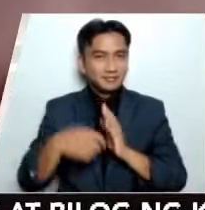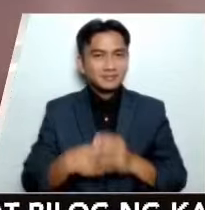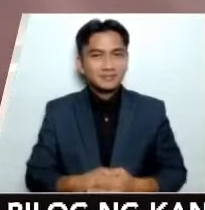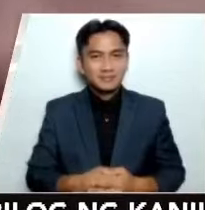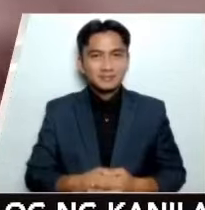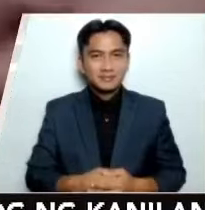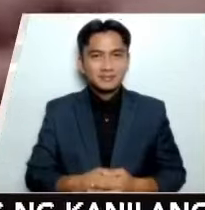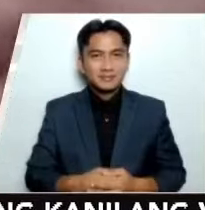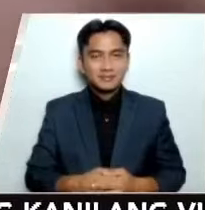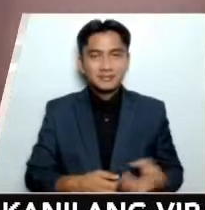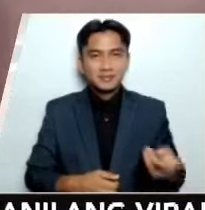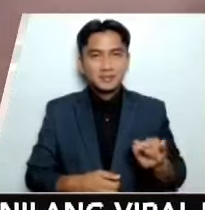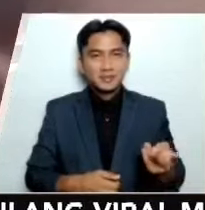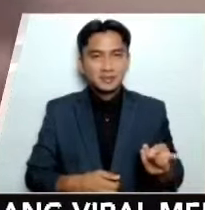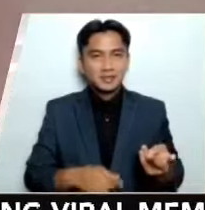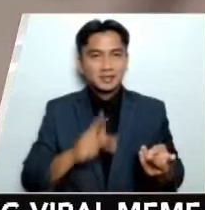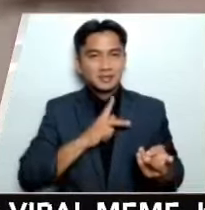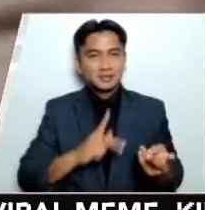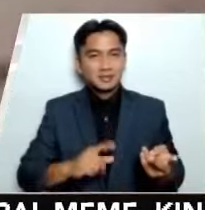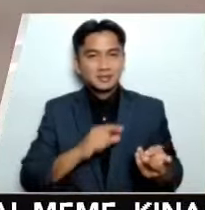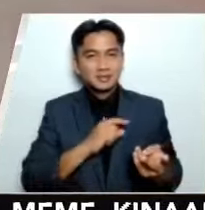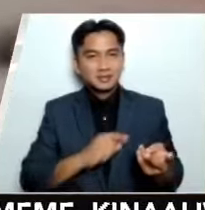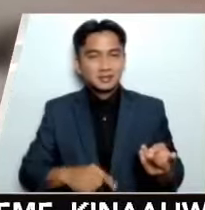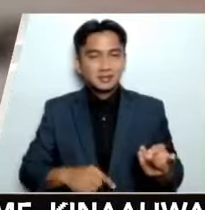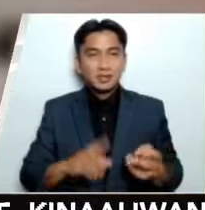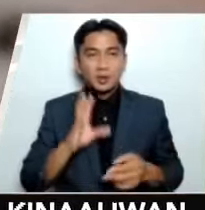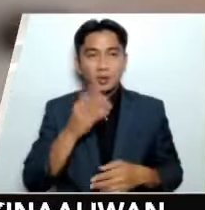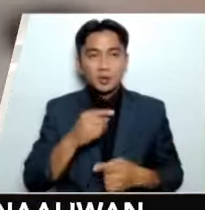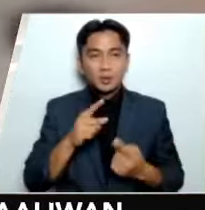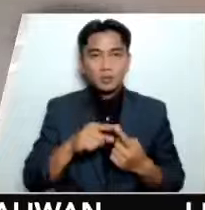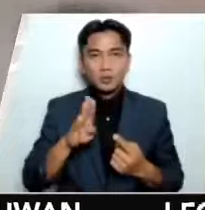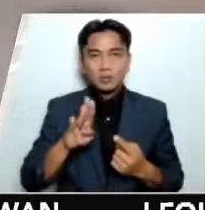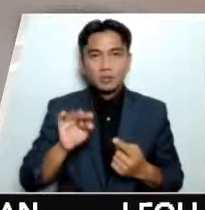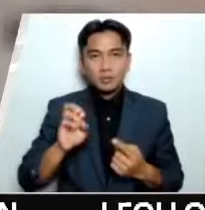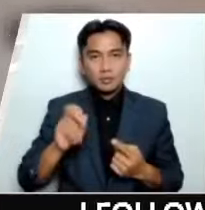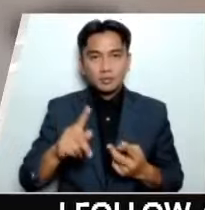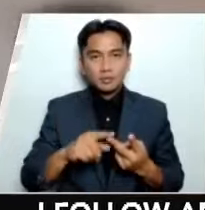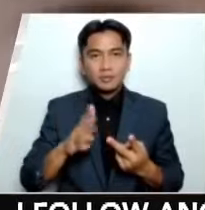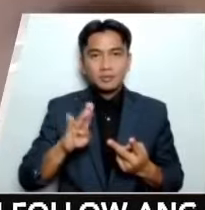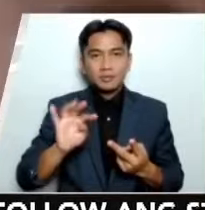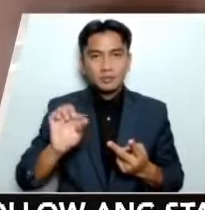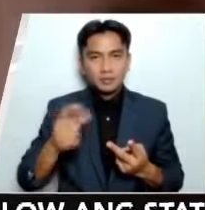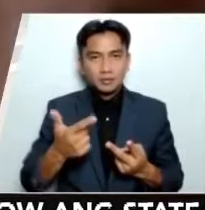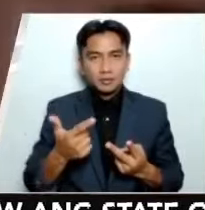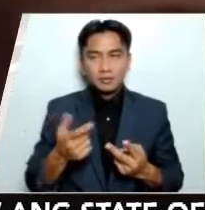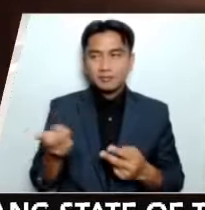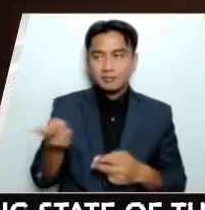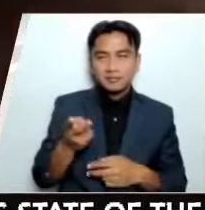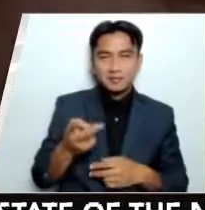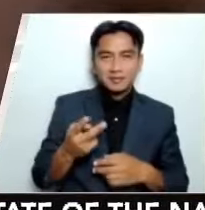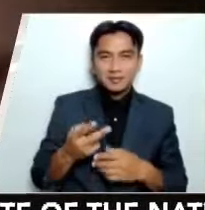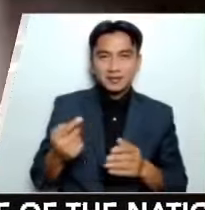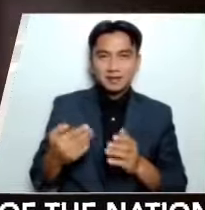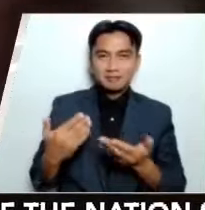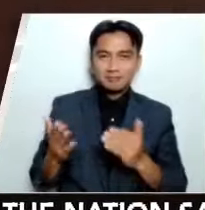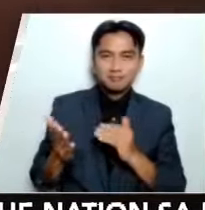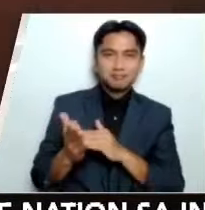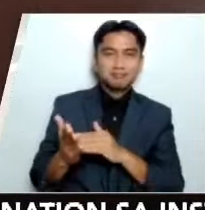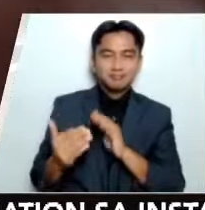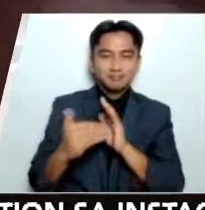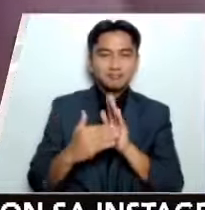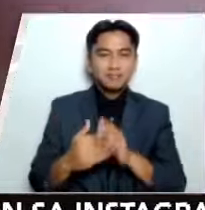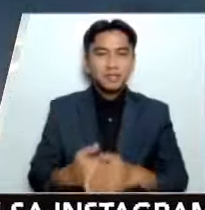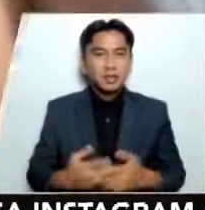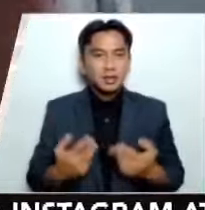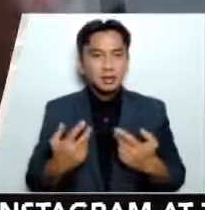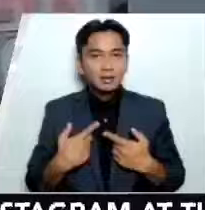and queens, Bunak at Bilog. Sa Facebook, visit ka. The remake we deserve with matching